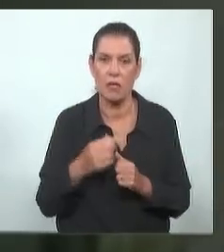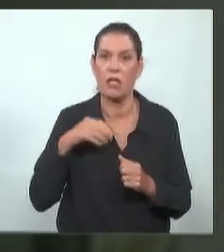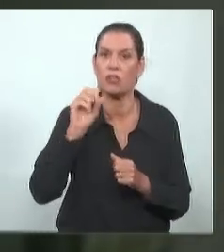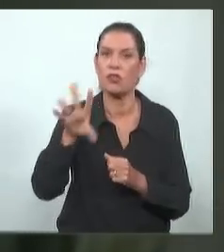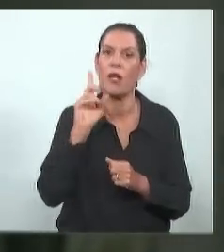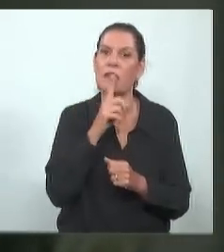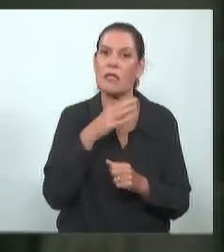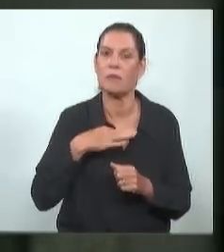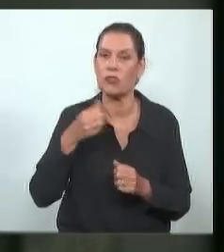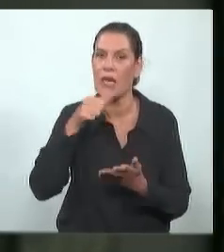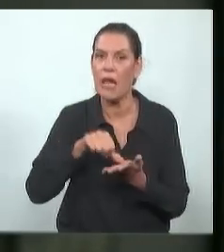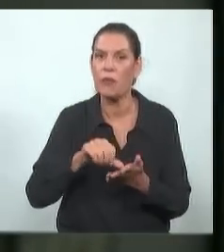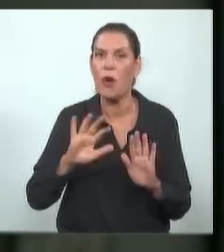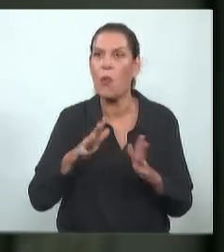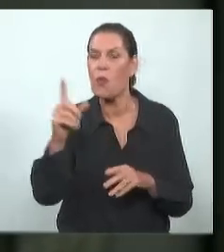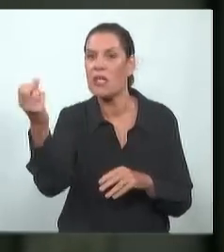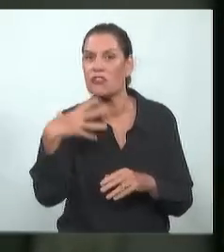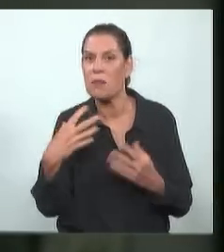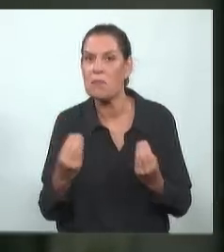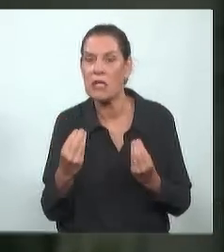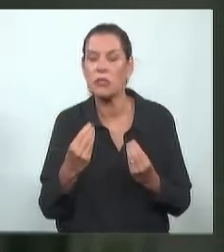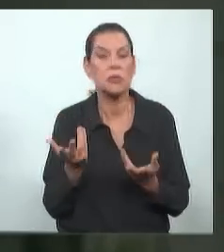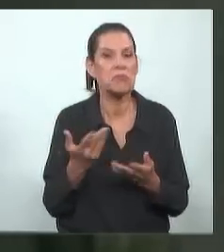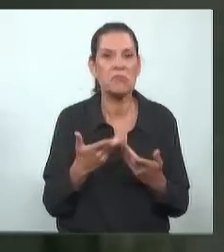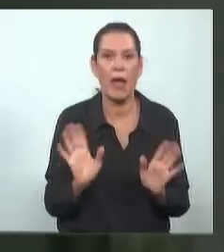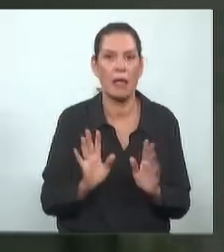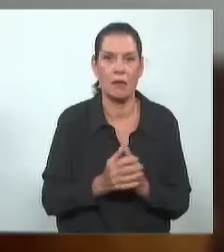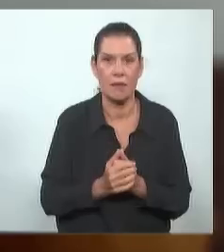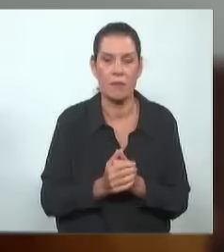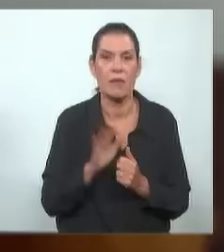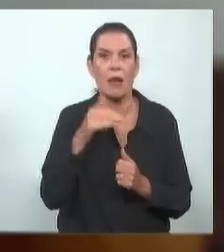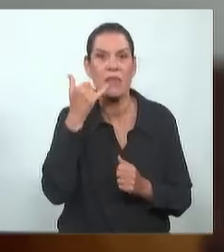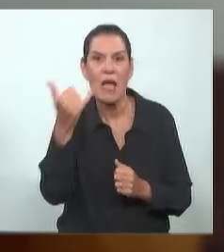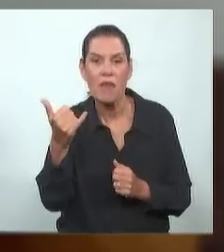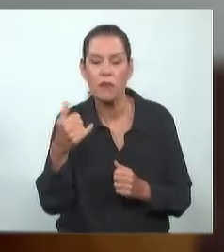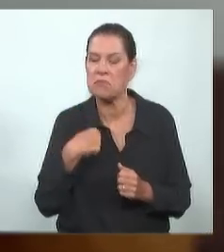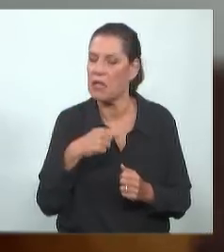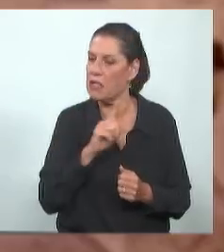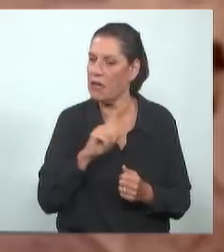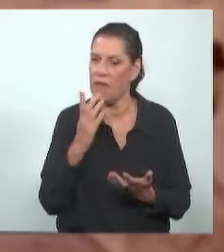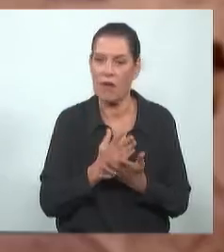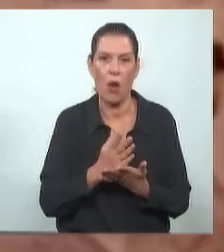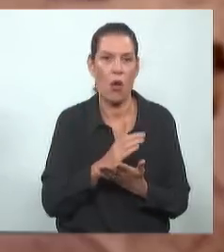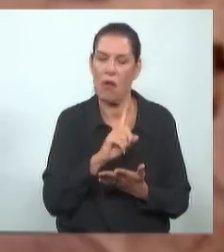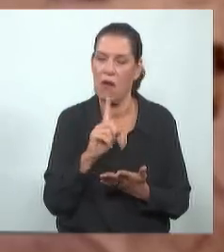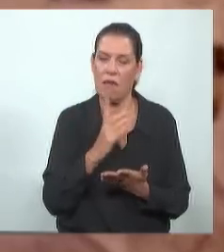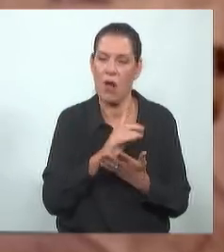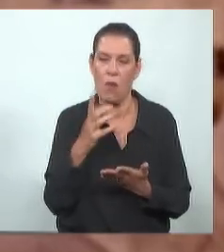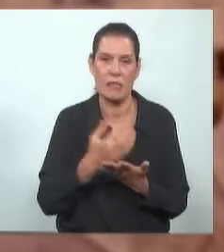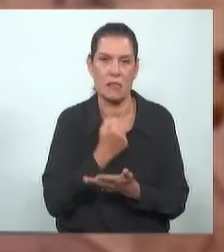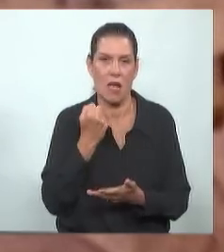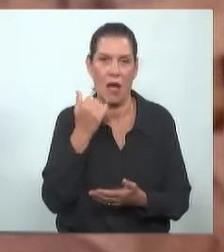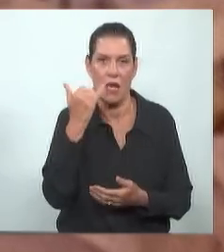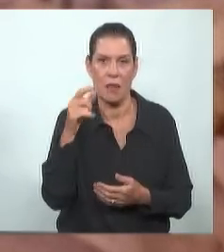זאת הגיעו גלויות והיא חוזרת ואין גלויות. בטלפון אני לא מצליחה כבר להשיג. כולם סביבי